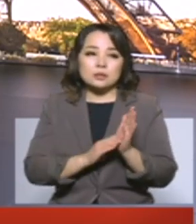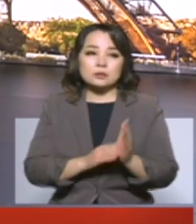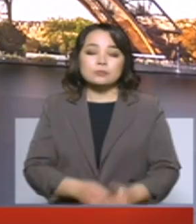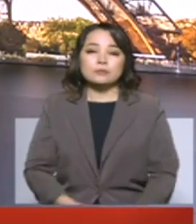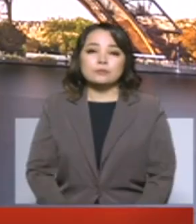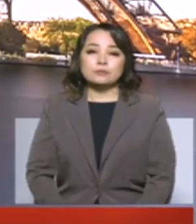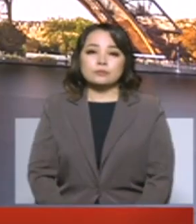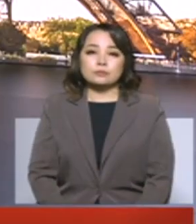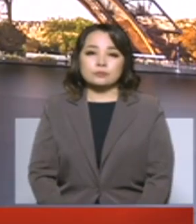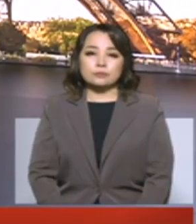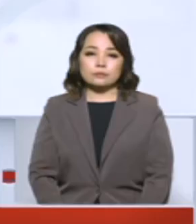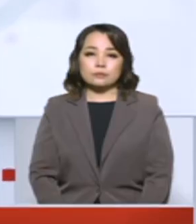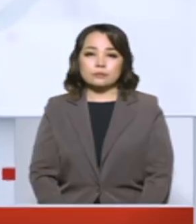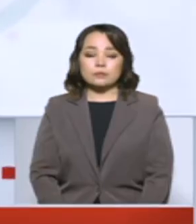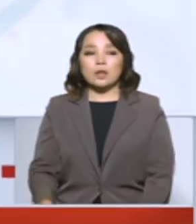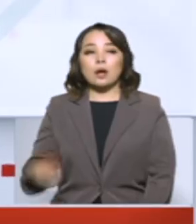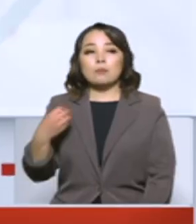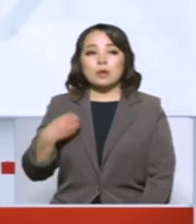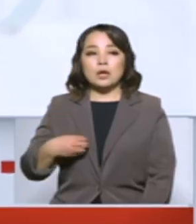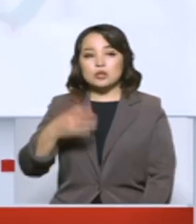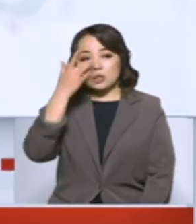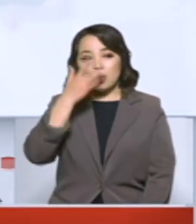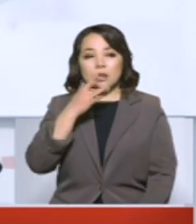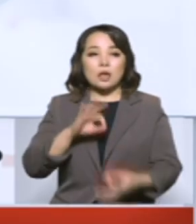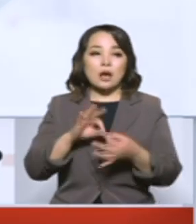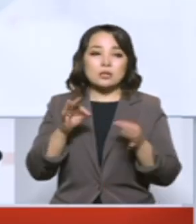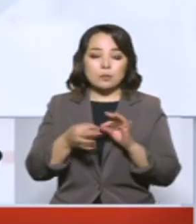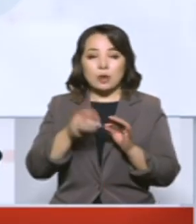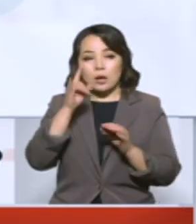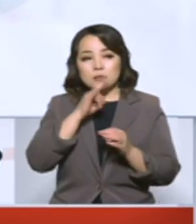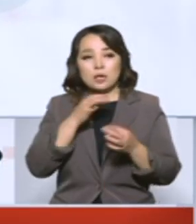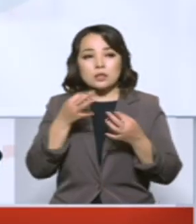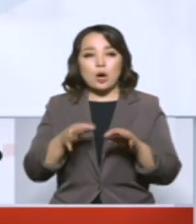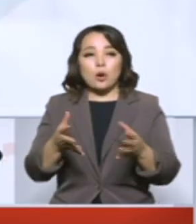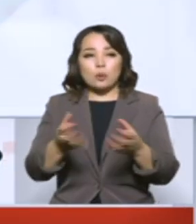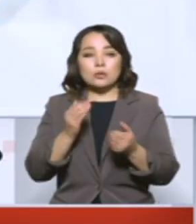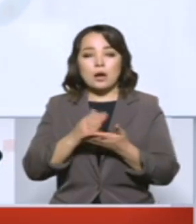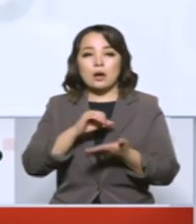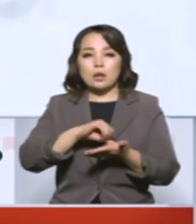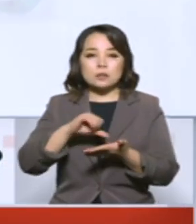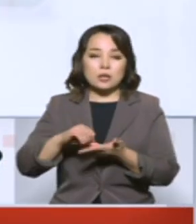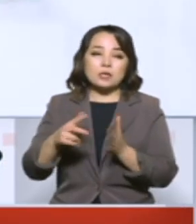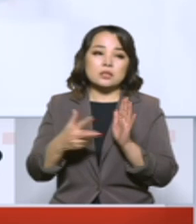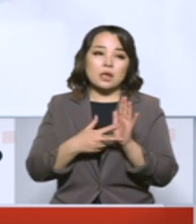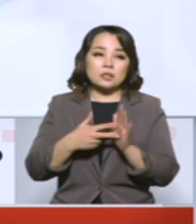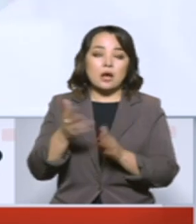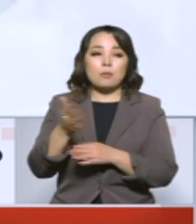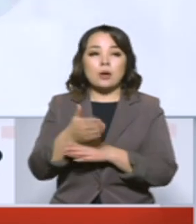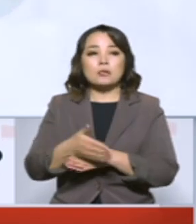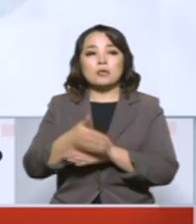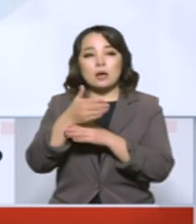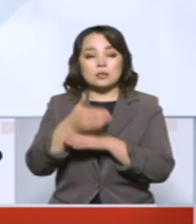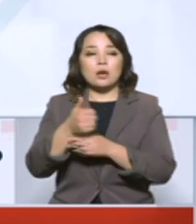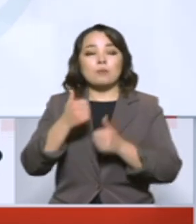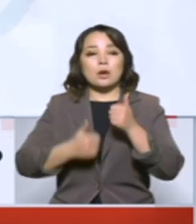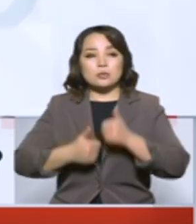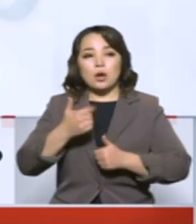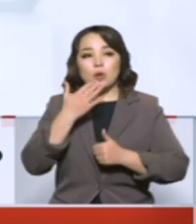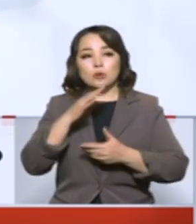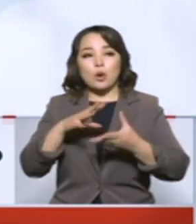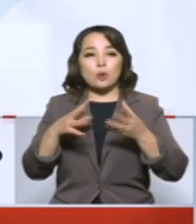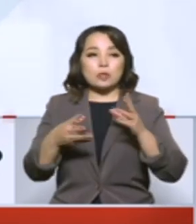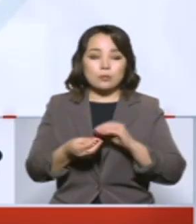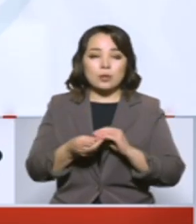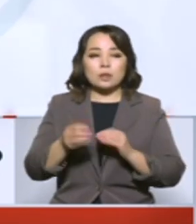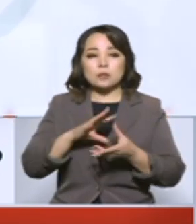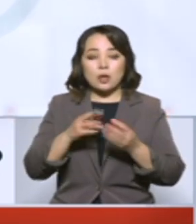материалында. Париж жазғы олимпиадасы Қазақстанның тәуелсіздік алғалы бері қатысқалы жатқан 8-ші байрақты бәсекесі. Ұлттық құраманың жалпы